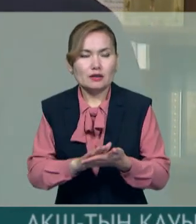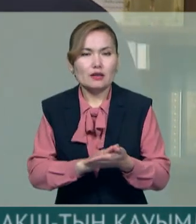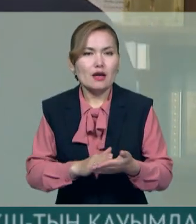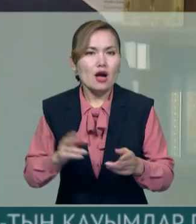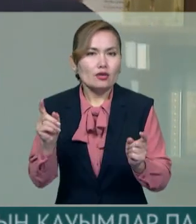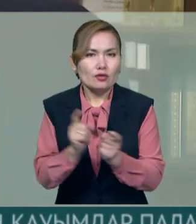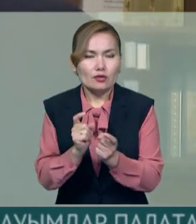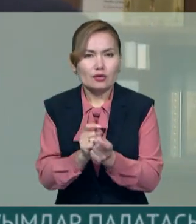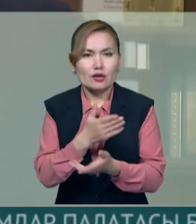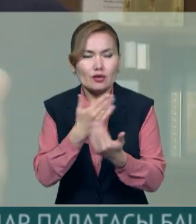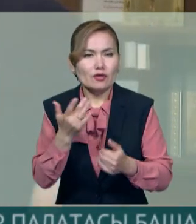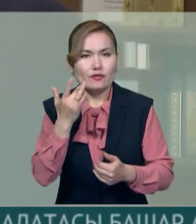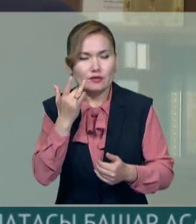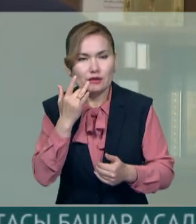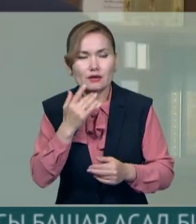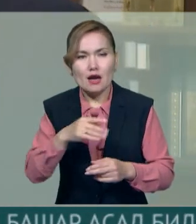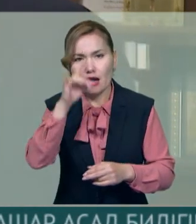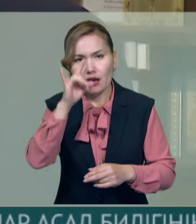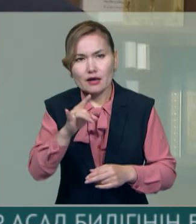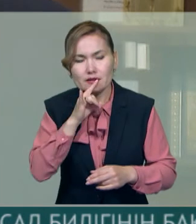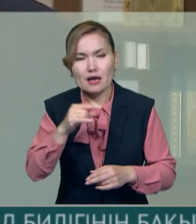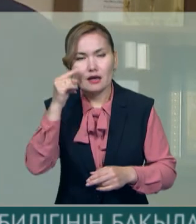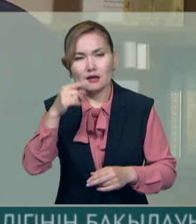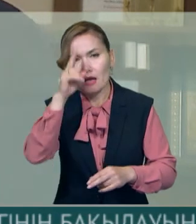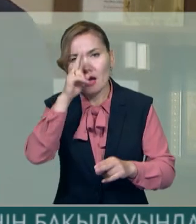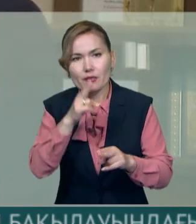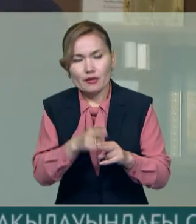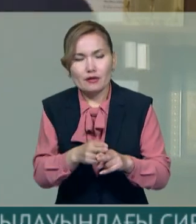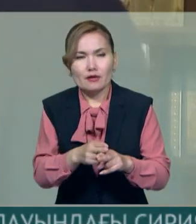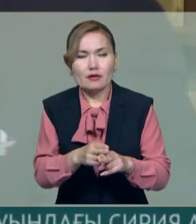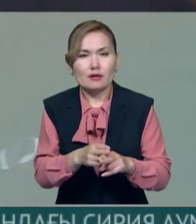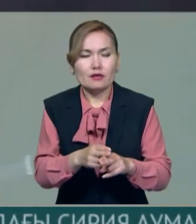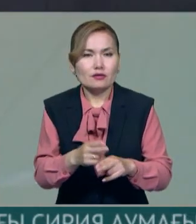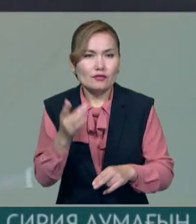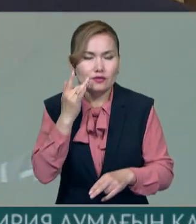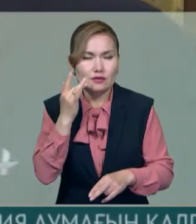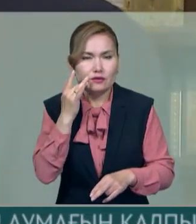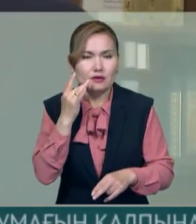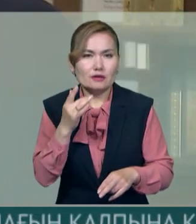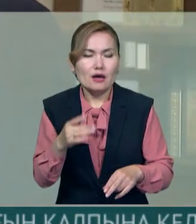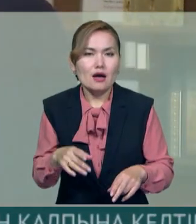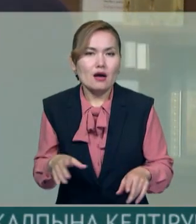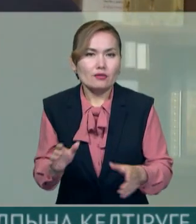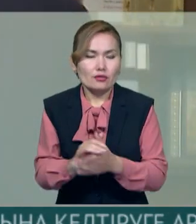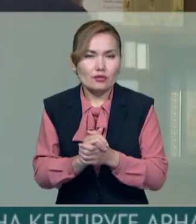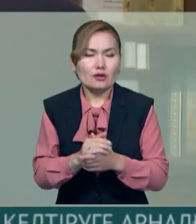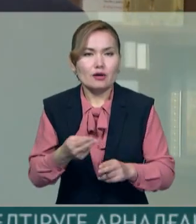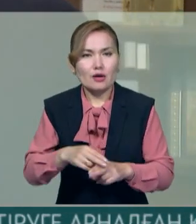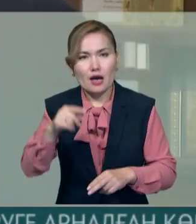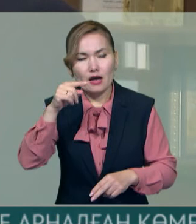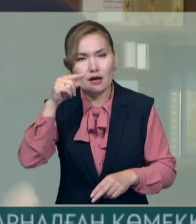қазақ мен қырғыз бір елбіз. Тіліміз бір, діліміз бір дегенде шондықтан Айтматов сияқты, Ауезов сияқты тұлғалар біз